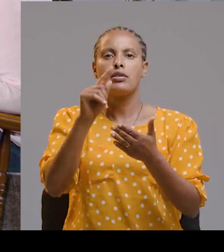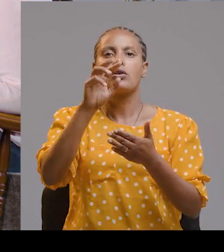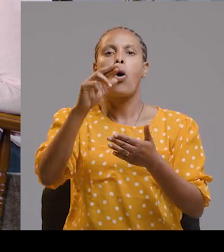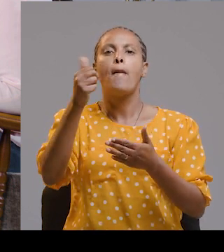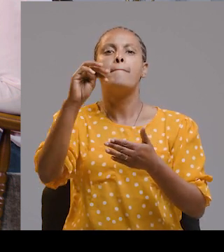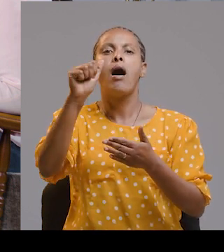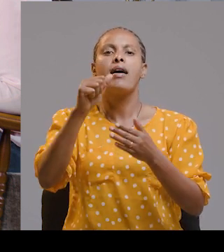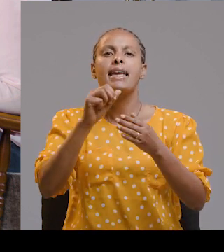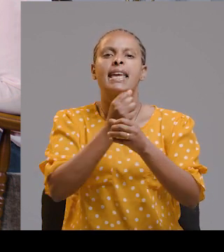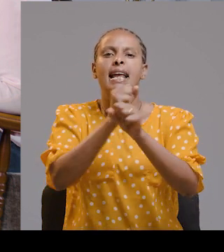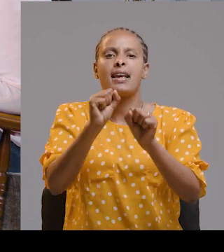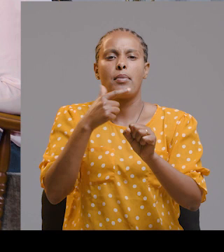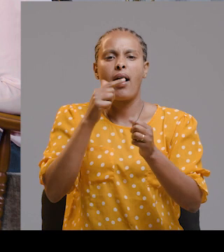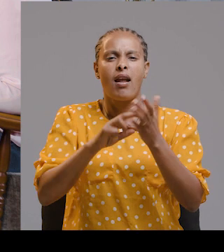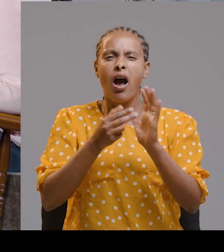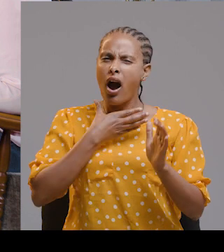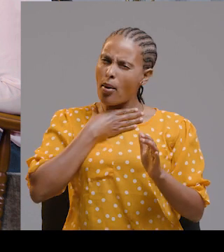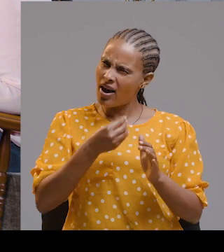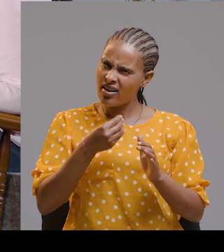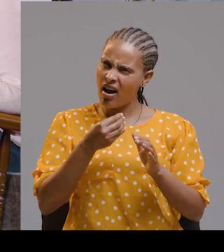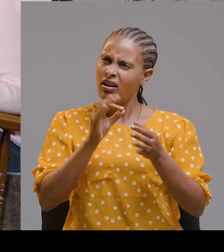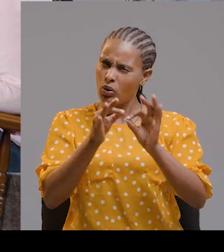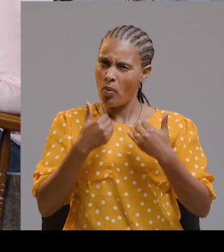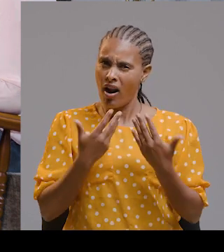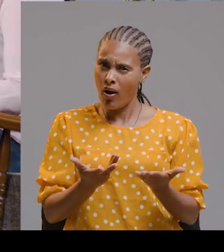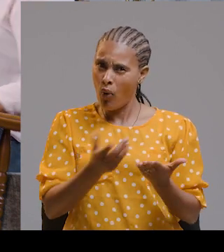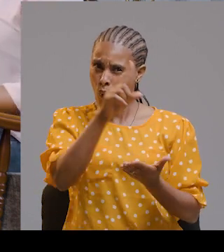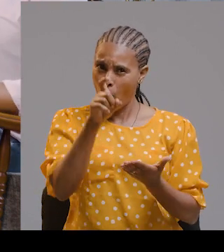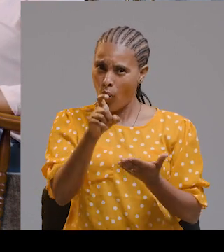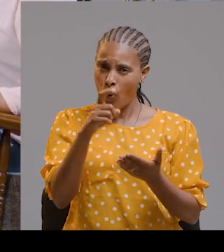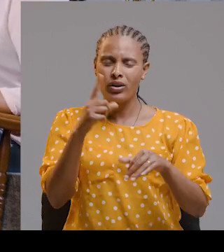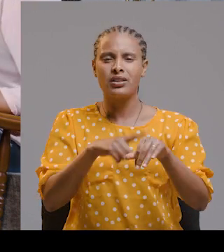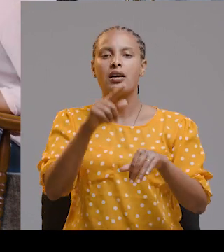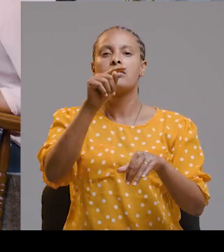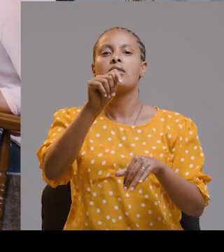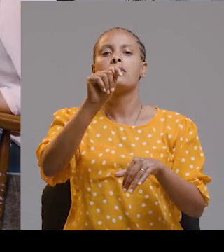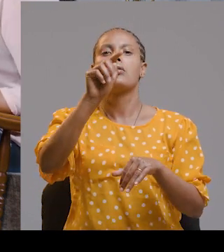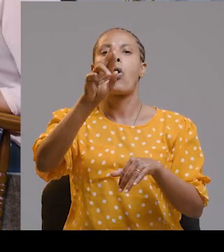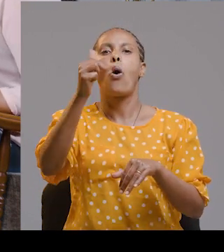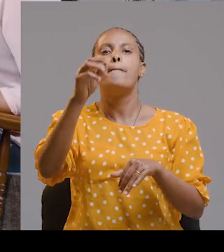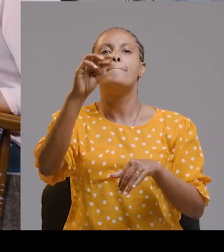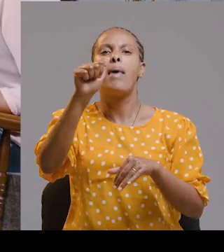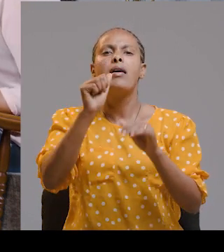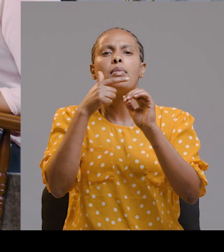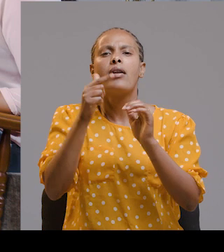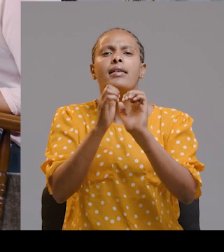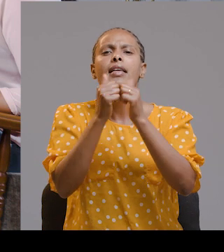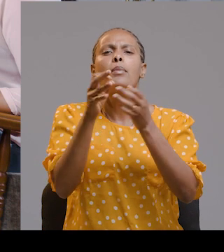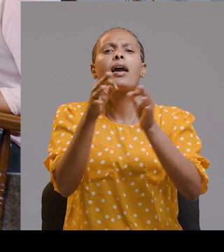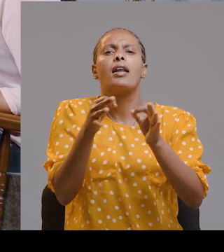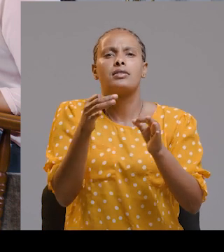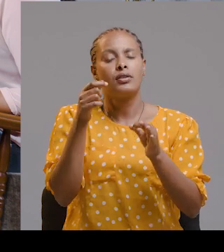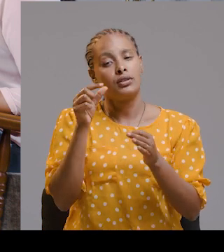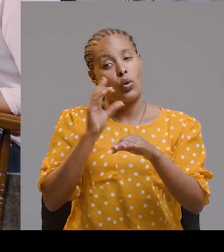تروما هیلینگ بلنسنل تروما آماری نه تنالو کالالو هول گزی بند چگار بتنون نه اندیت سنویی گل زاو دکتر